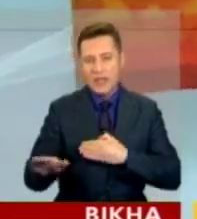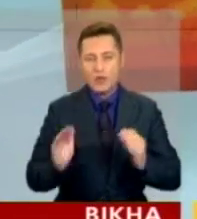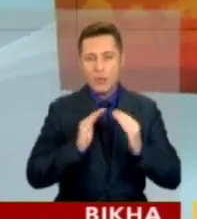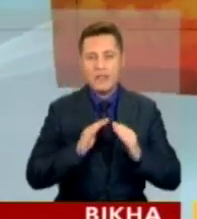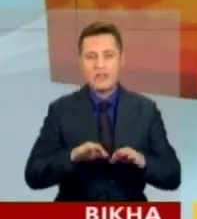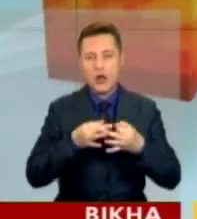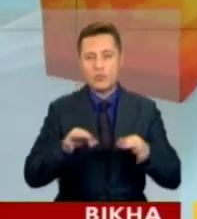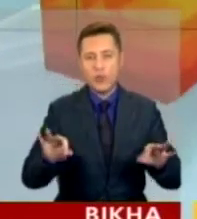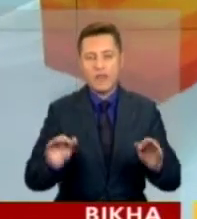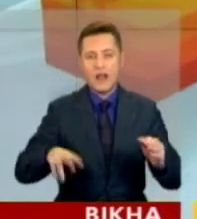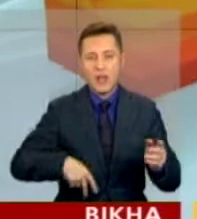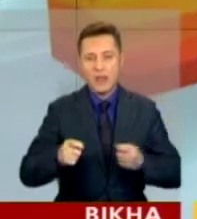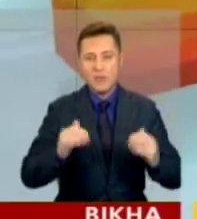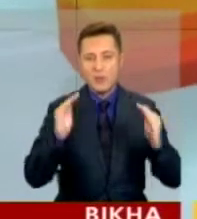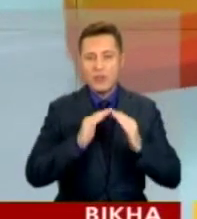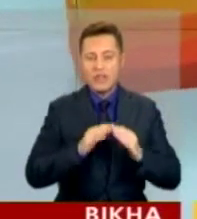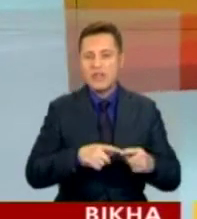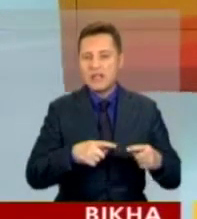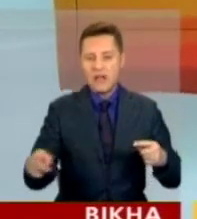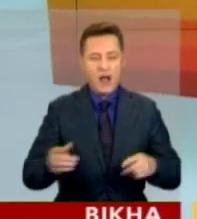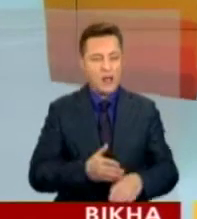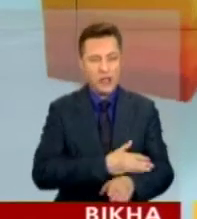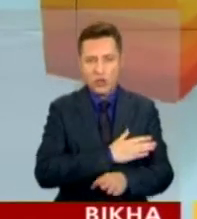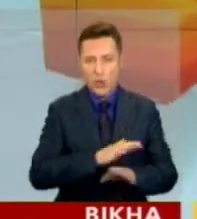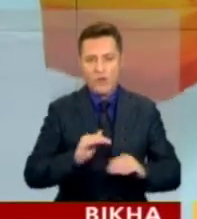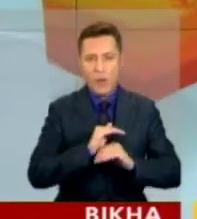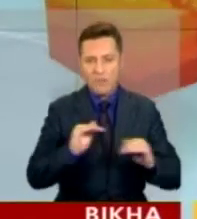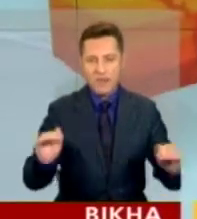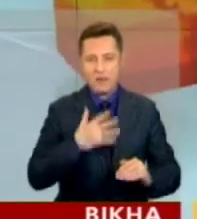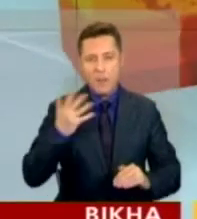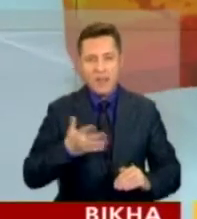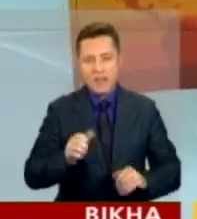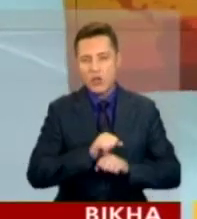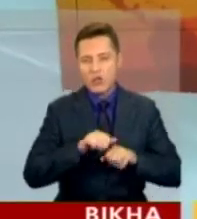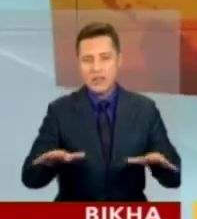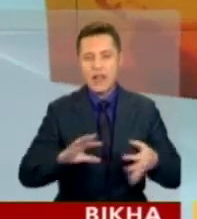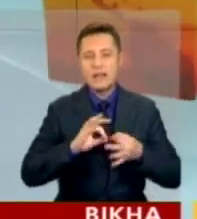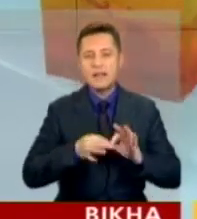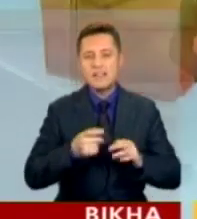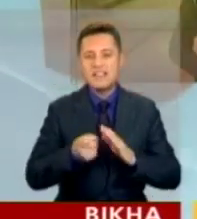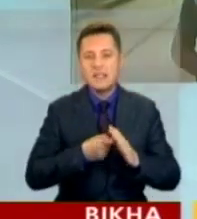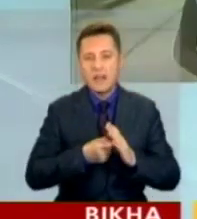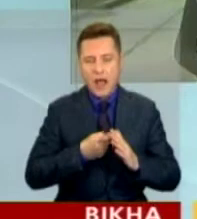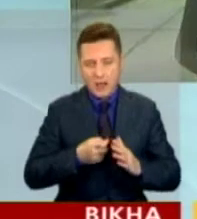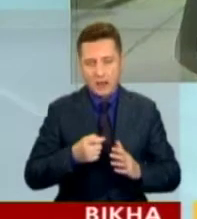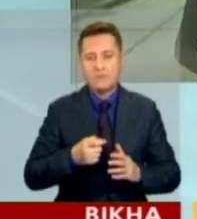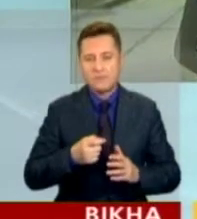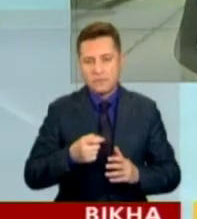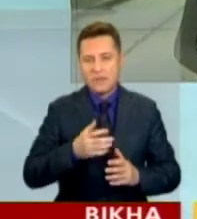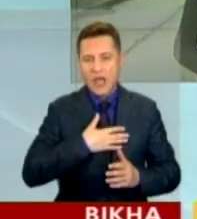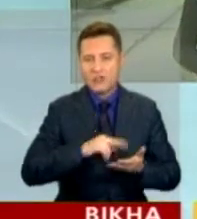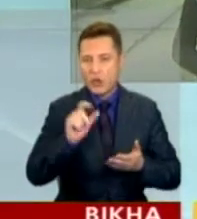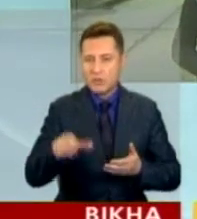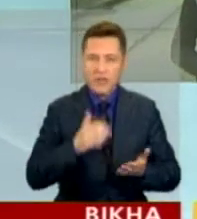адмінбудівлі, але тривало все недовно. Мирний мітинг розігнали. Деталі дізнаємося від нашого там кореспондента Бориса Сачалка. Він з нами на живому